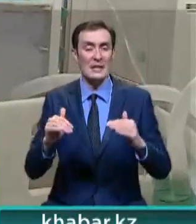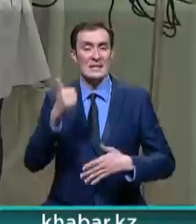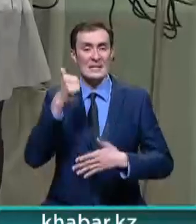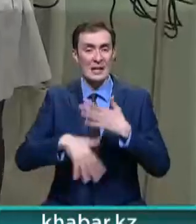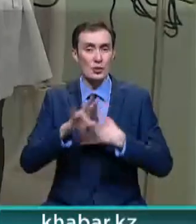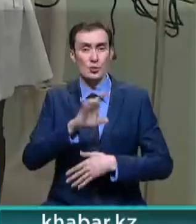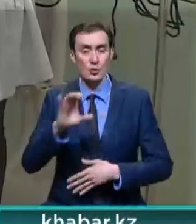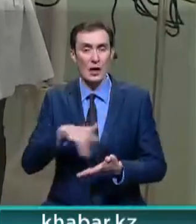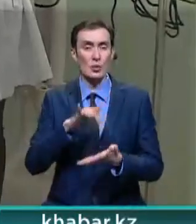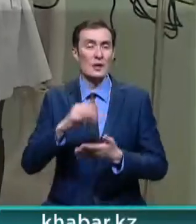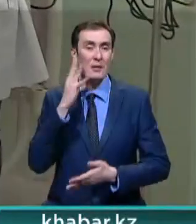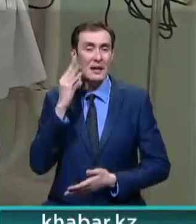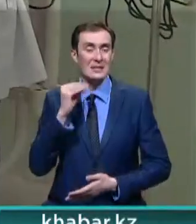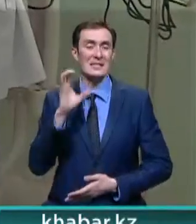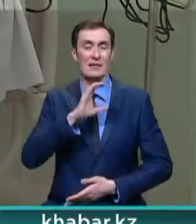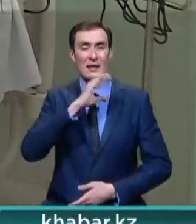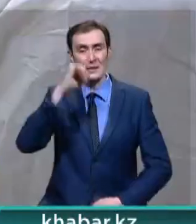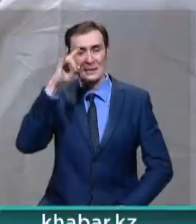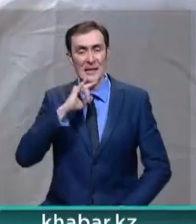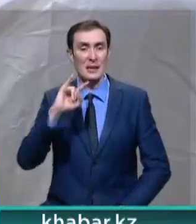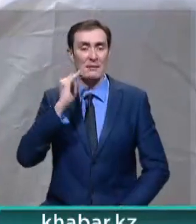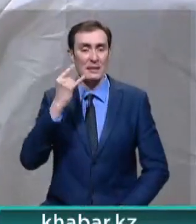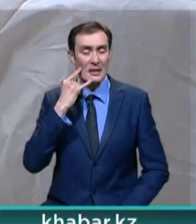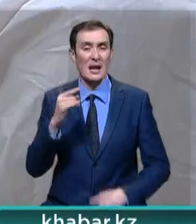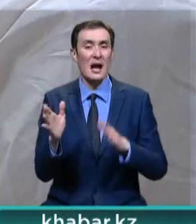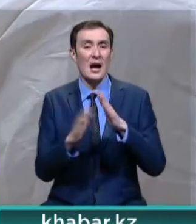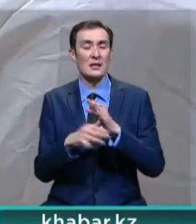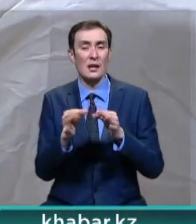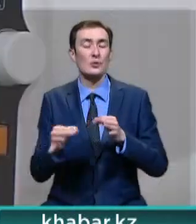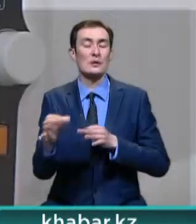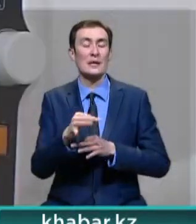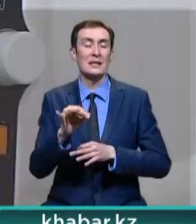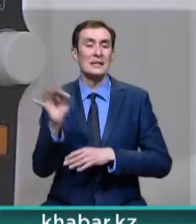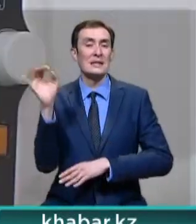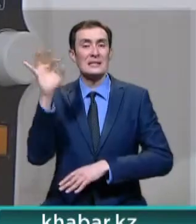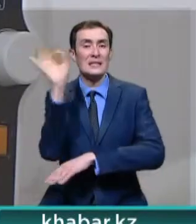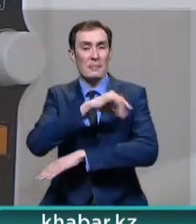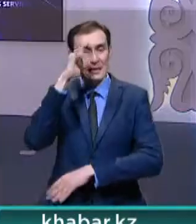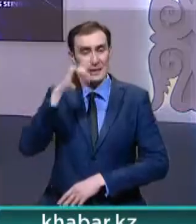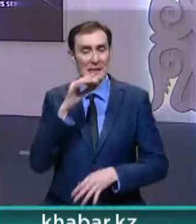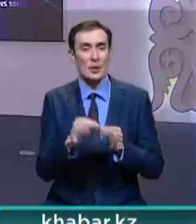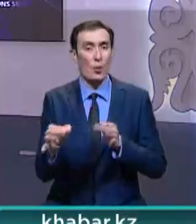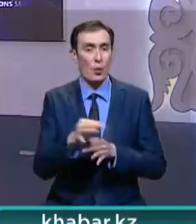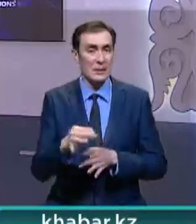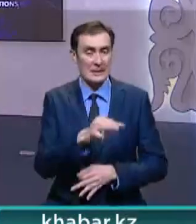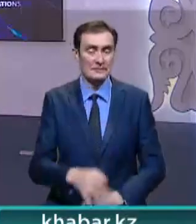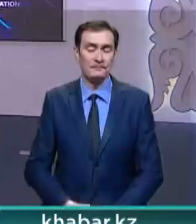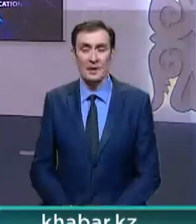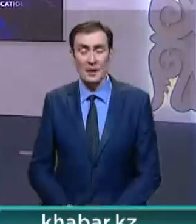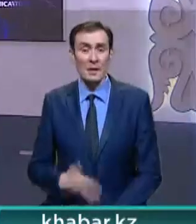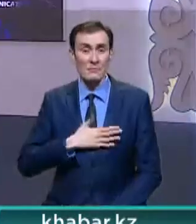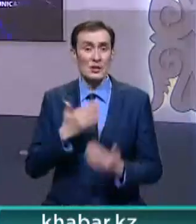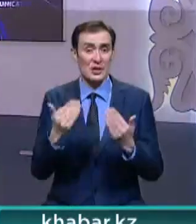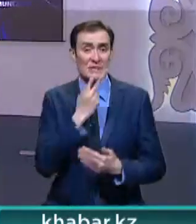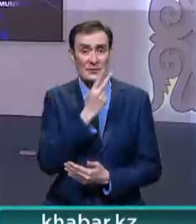столица, Алматы, Северо-Казахстанская, Павлодарская, Атырауский, Западно-Казахстанский регионы. В принципе, мы уже